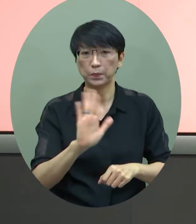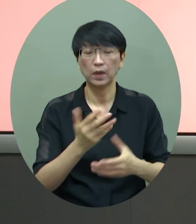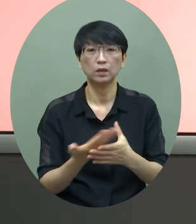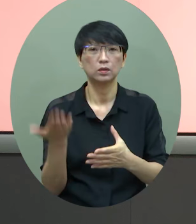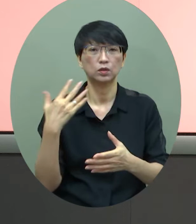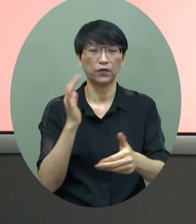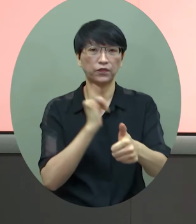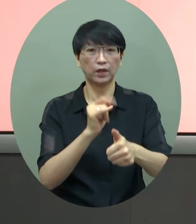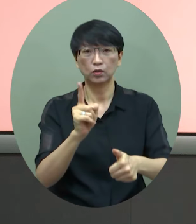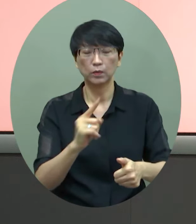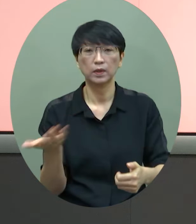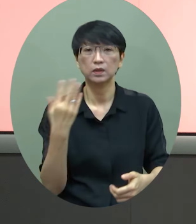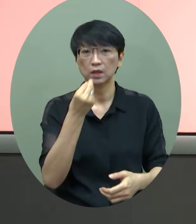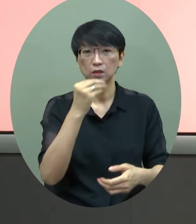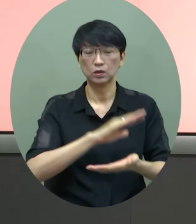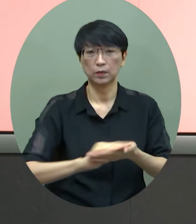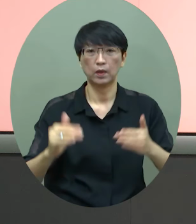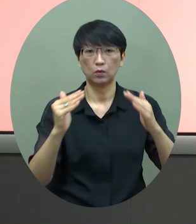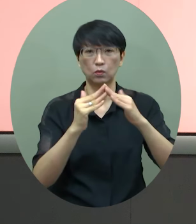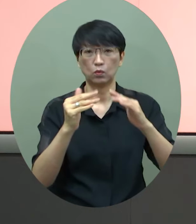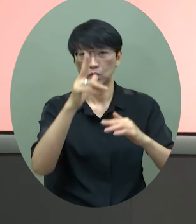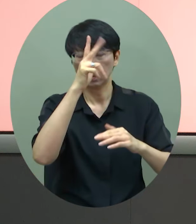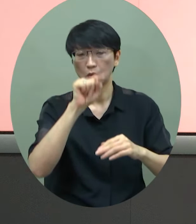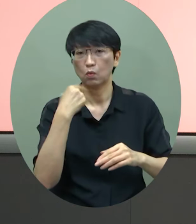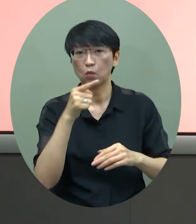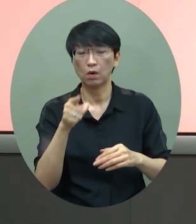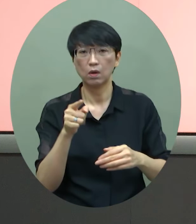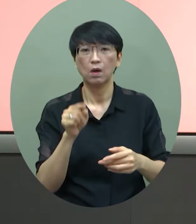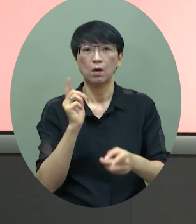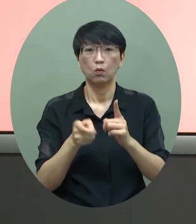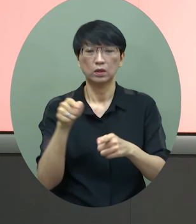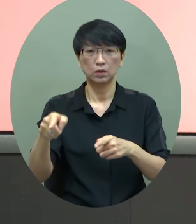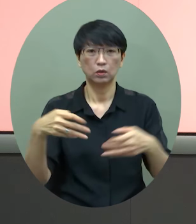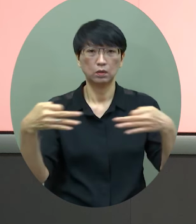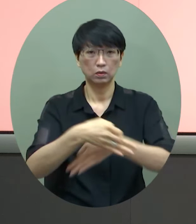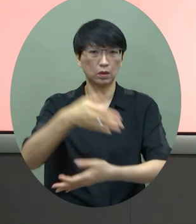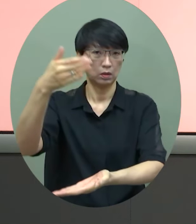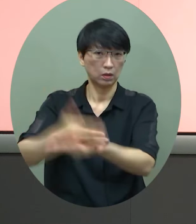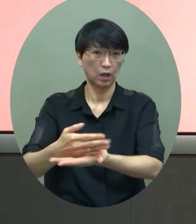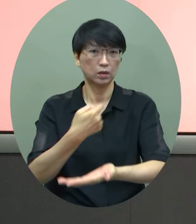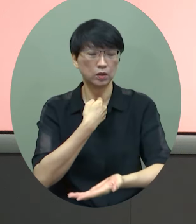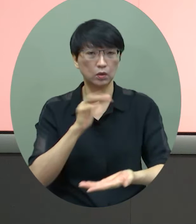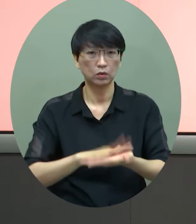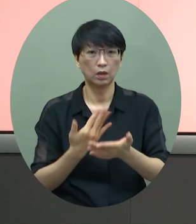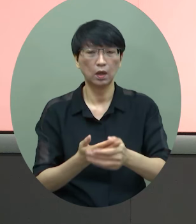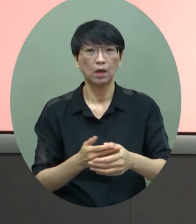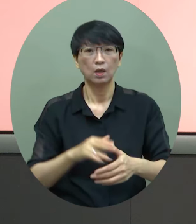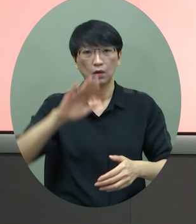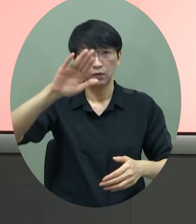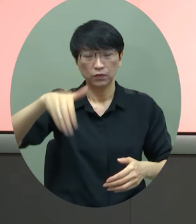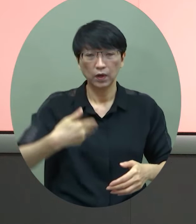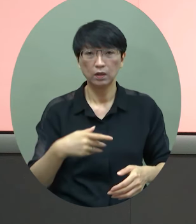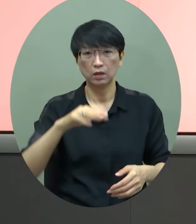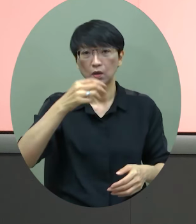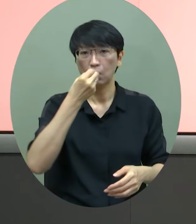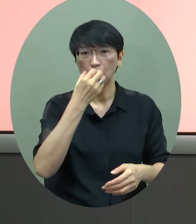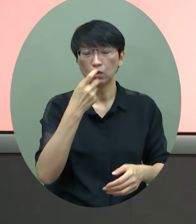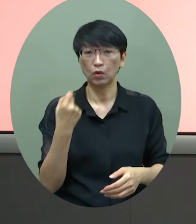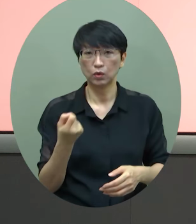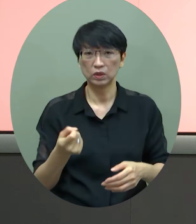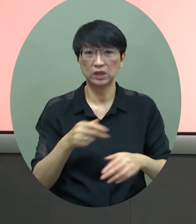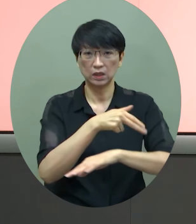懲罰之前食衛局說不排除可能會終止跟他們的合約但接下來還有回港議還有很多計